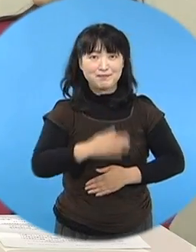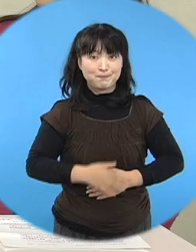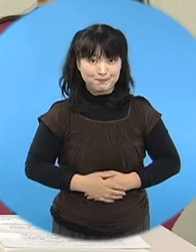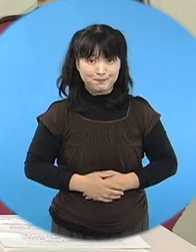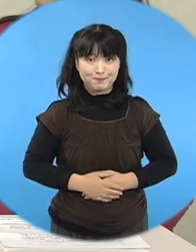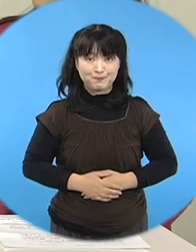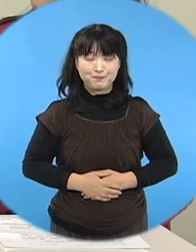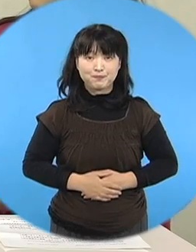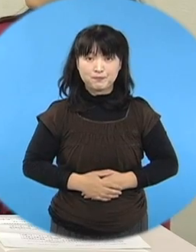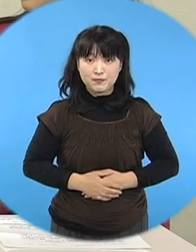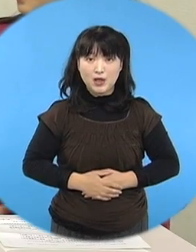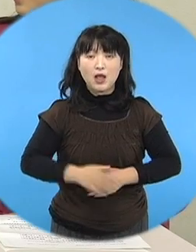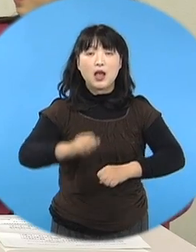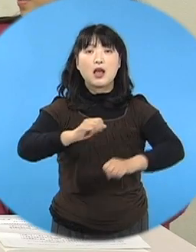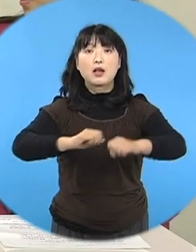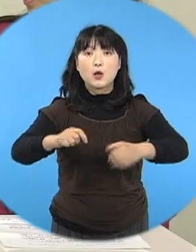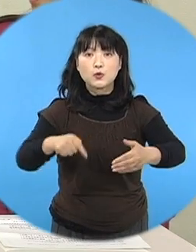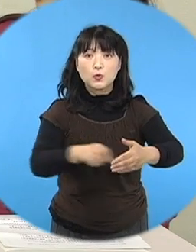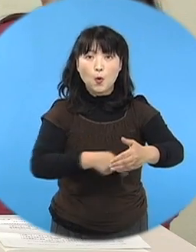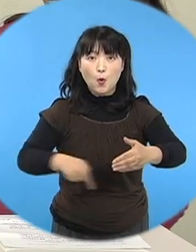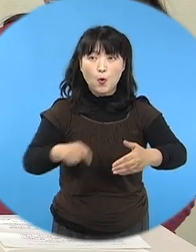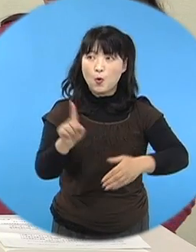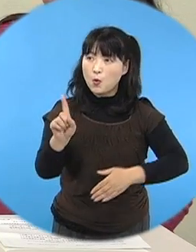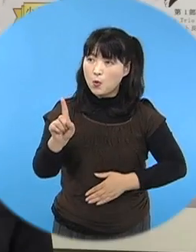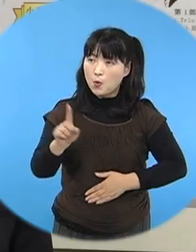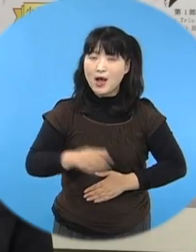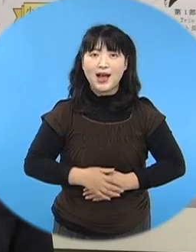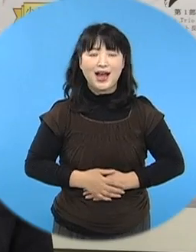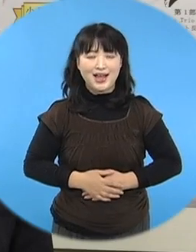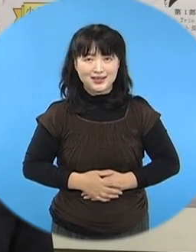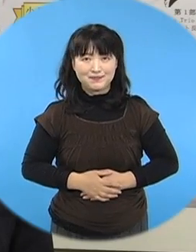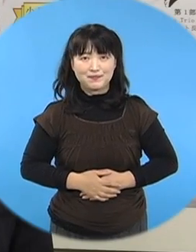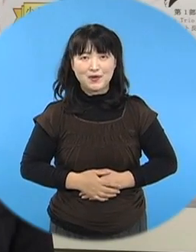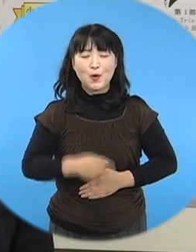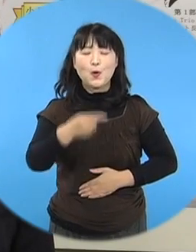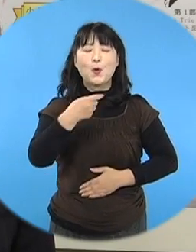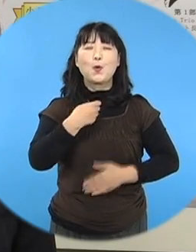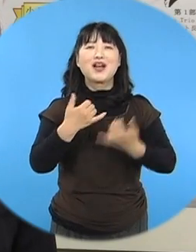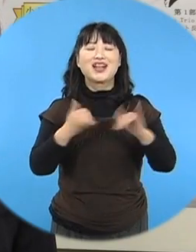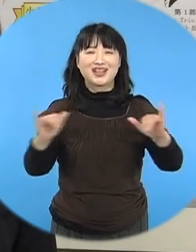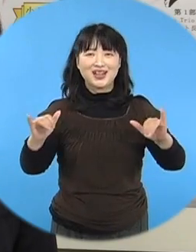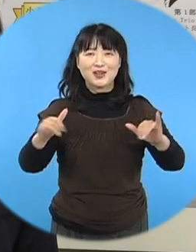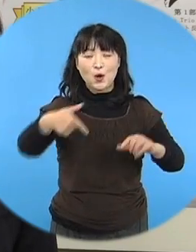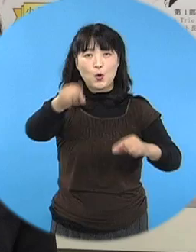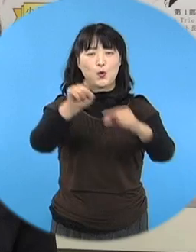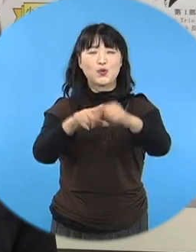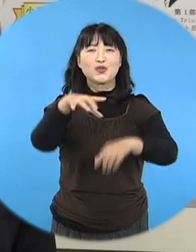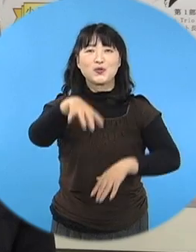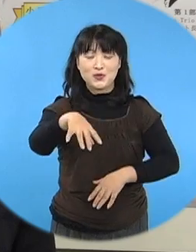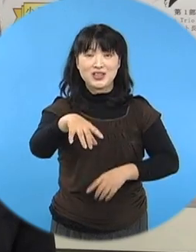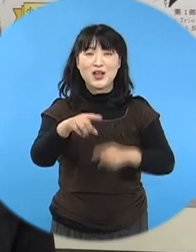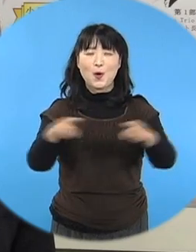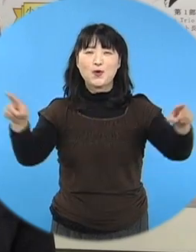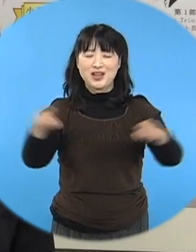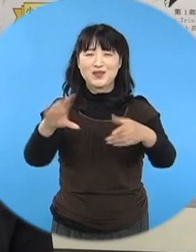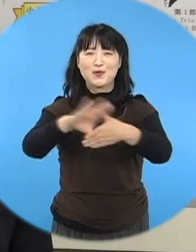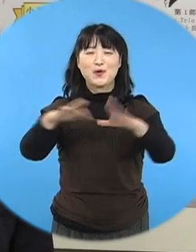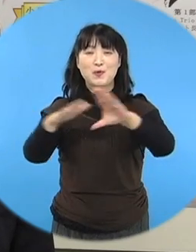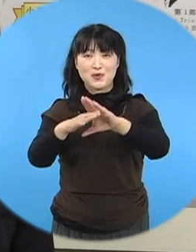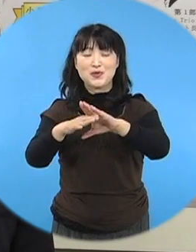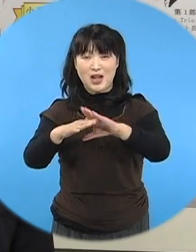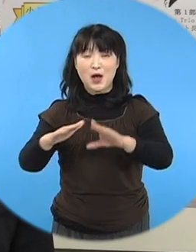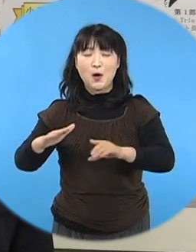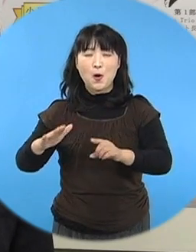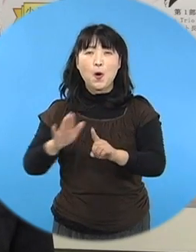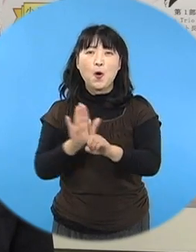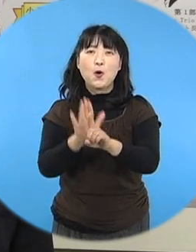早速ですが、普段の活動についてお聞かせください。 はい、私たちは府中に音楽文化を育てようと